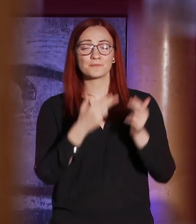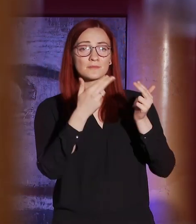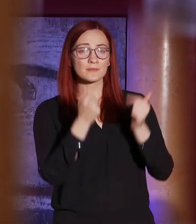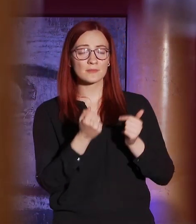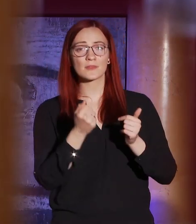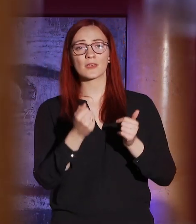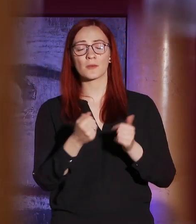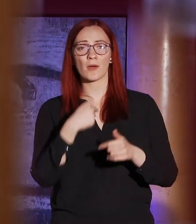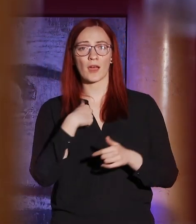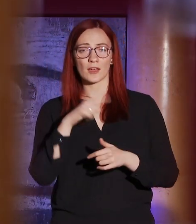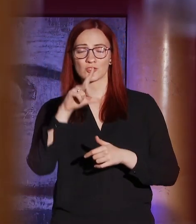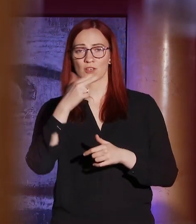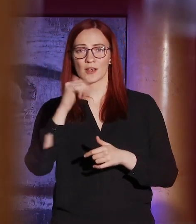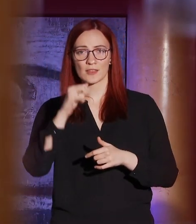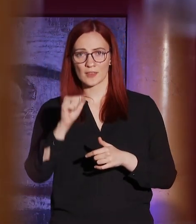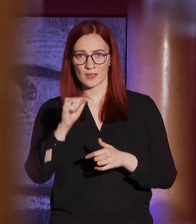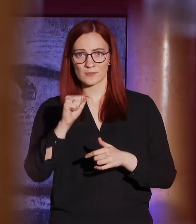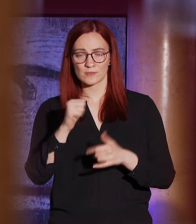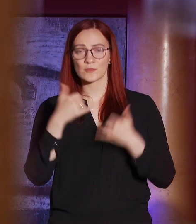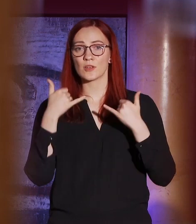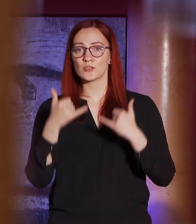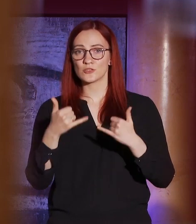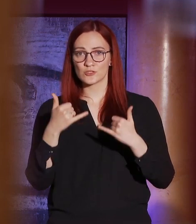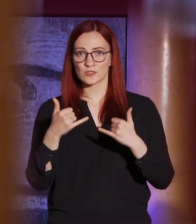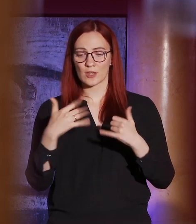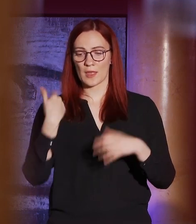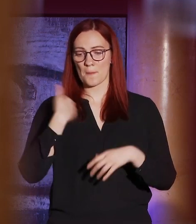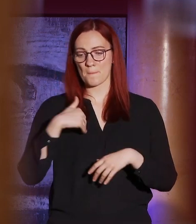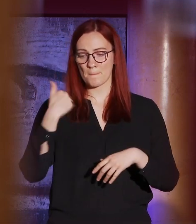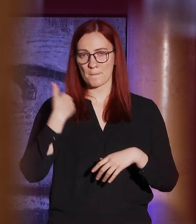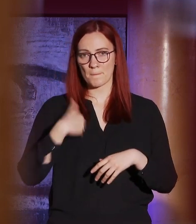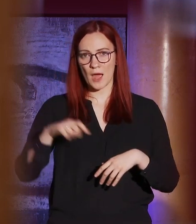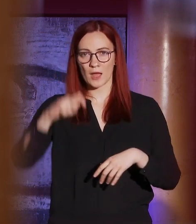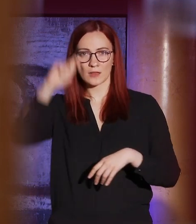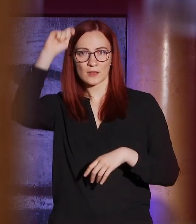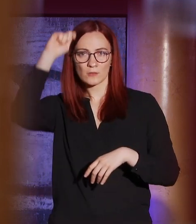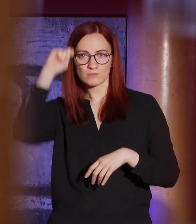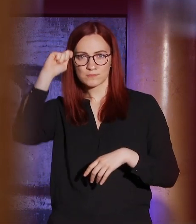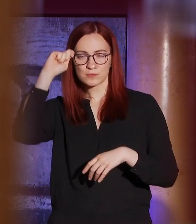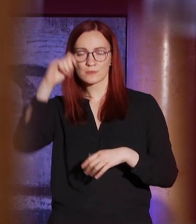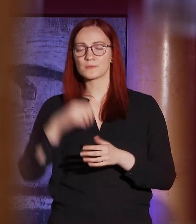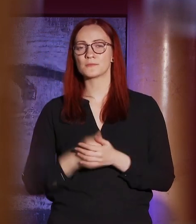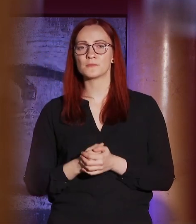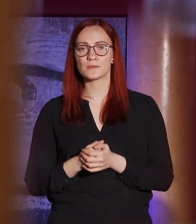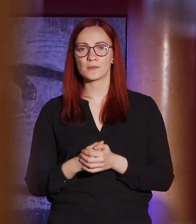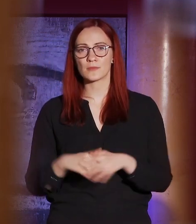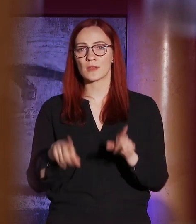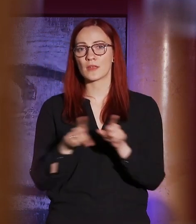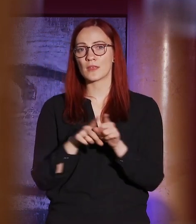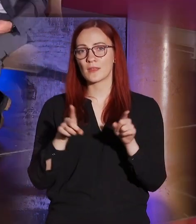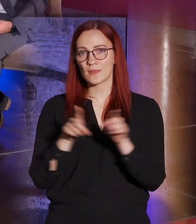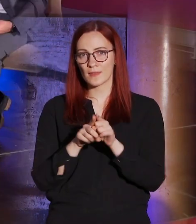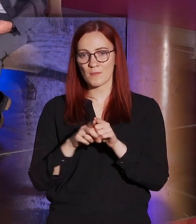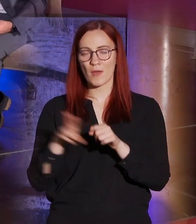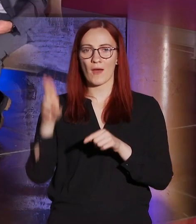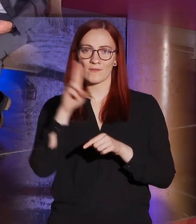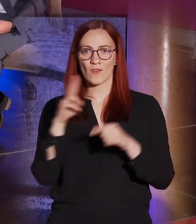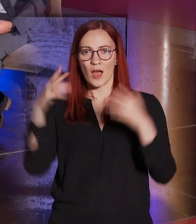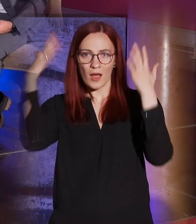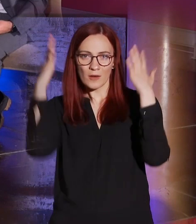esu Lina, šiandien esu su balta sportinė kepuraitė, su fioletiniais